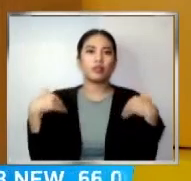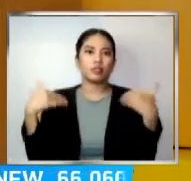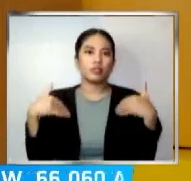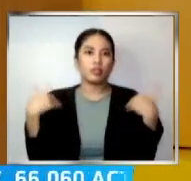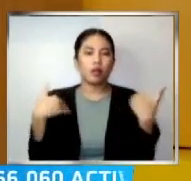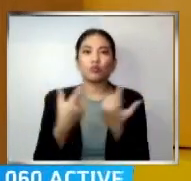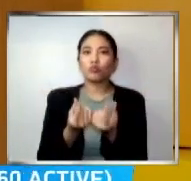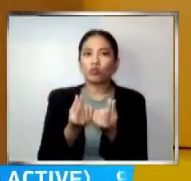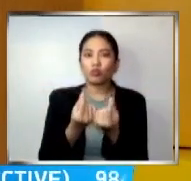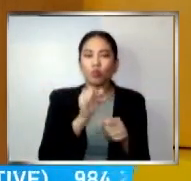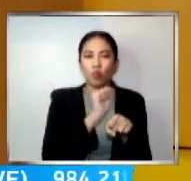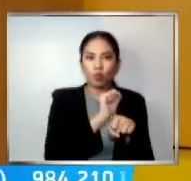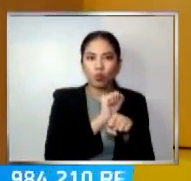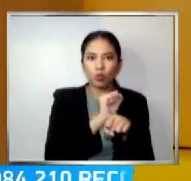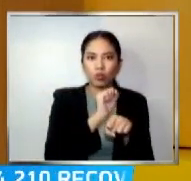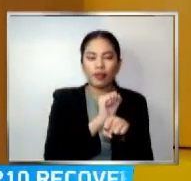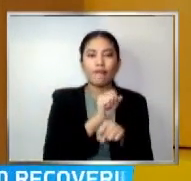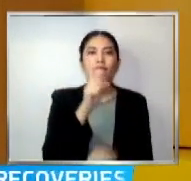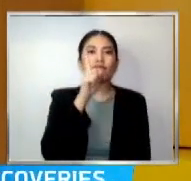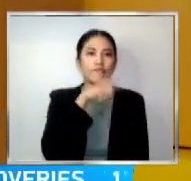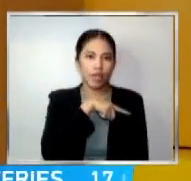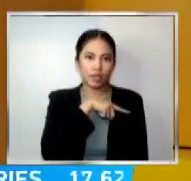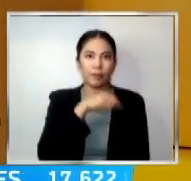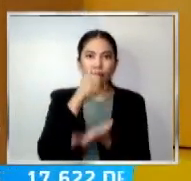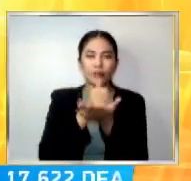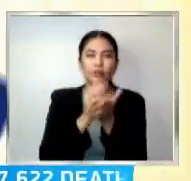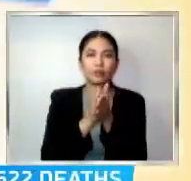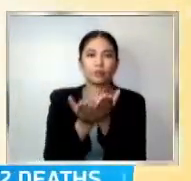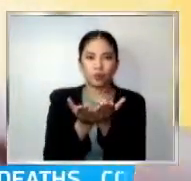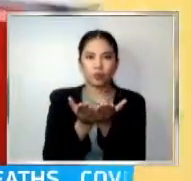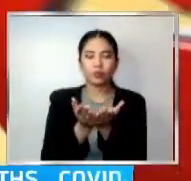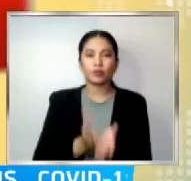ang dinoktor na passport. Balitang hatid ni Mav Gonzalez.